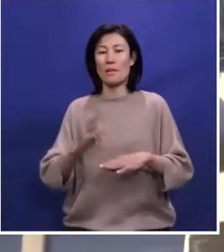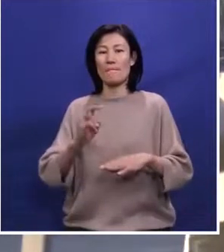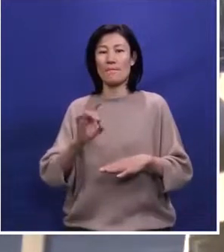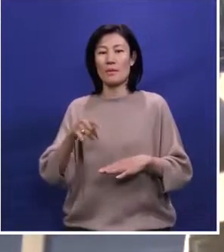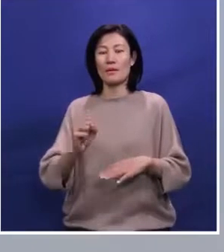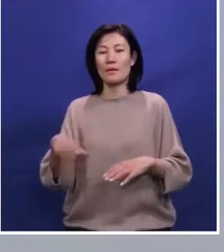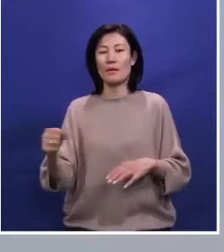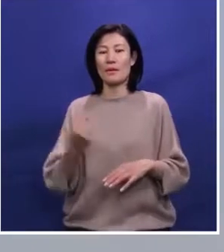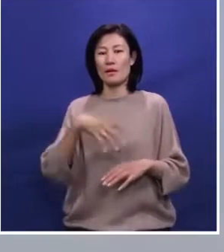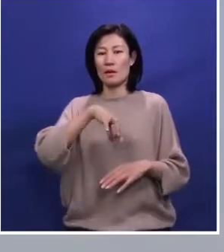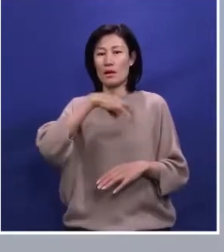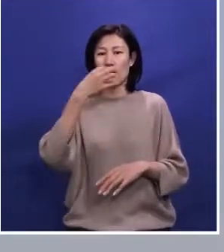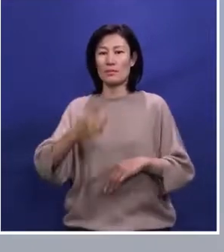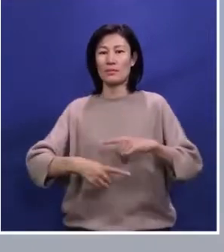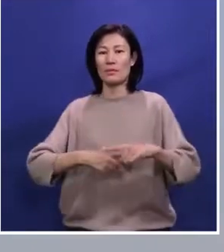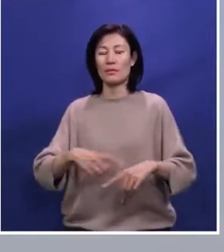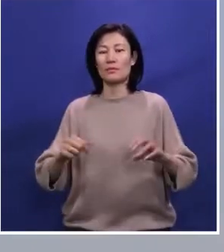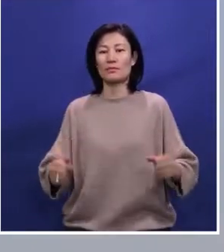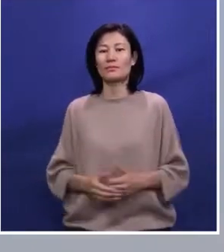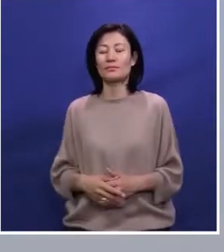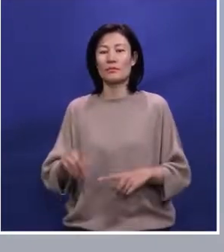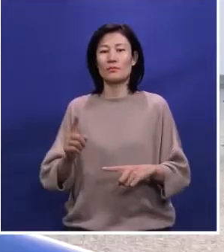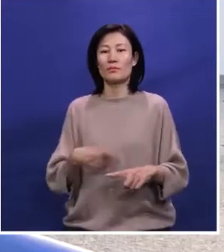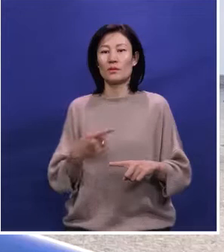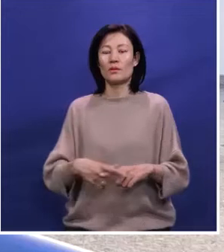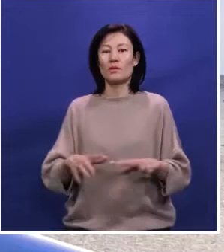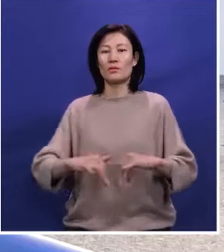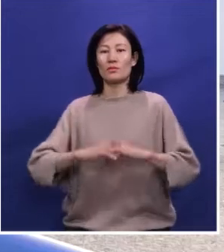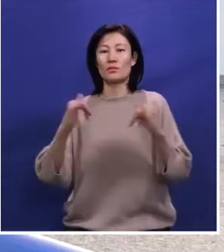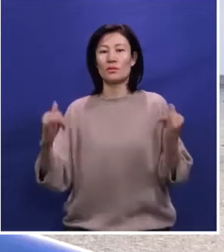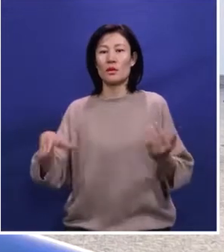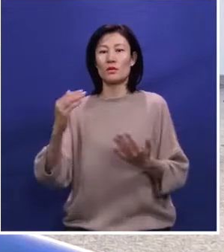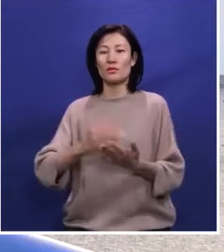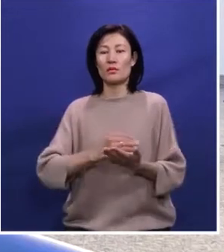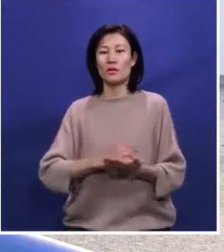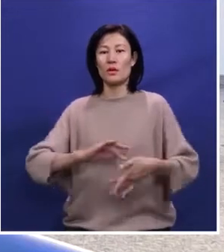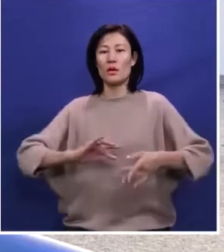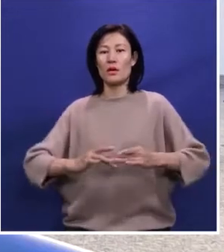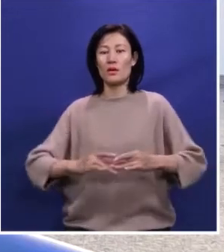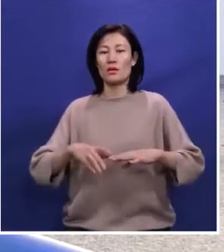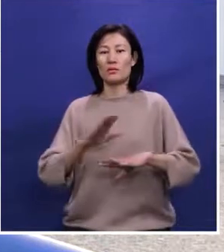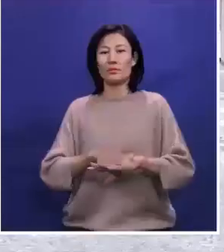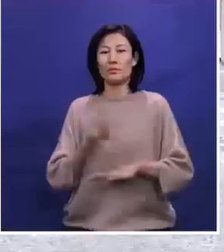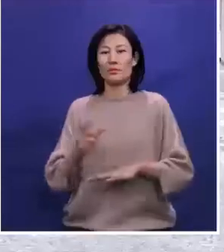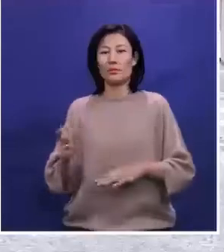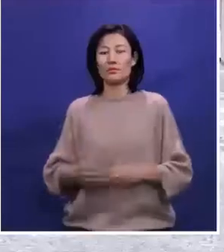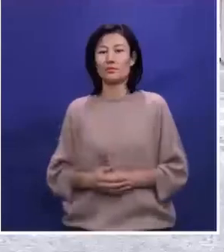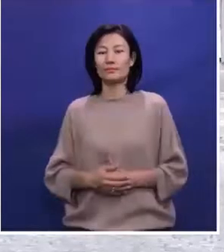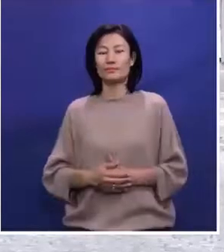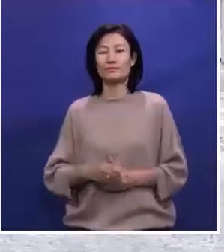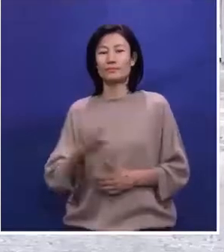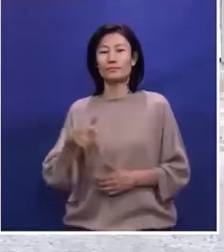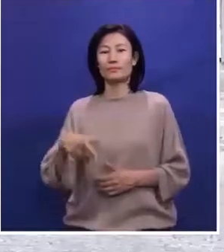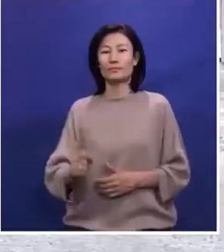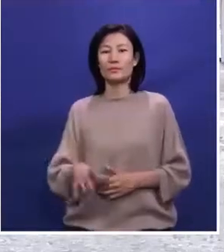А жауапкершілігі шектеулі серіктестігі. Мұндай ауқымды жобалар ауданның әлеуетін арттырып, тұрғындарға қолайлы жағдай